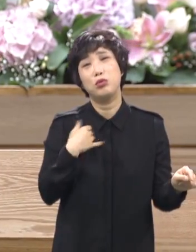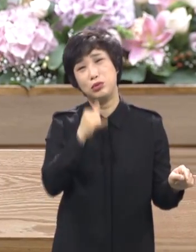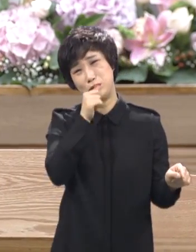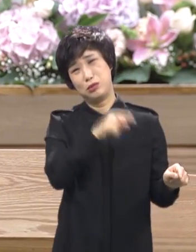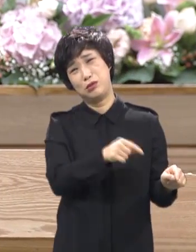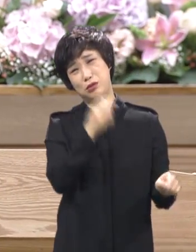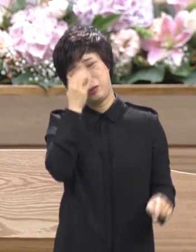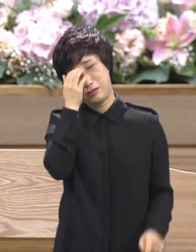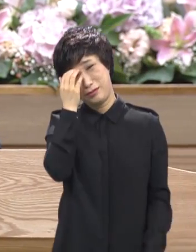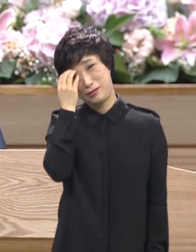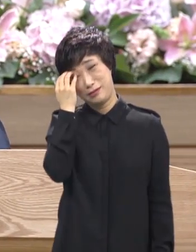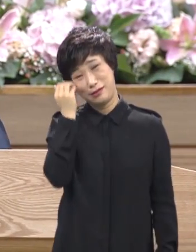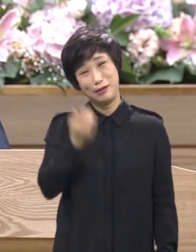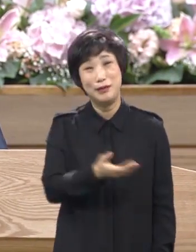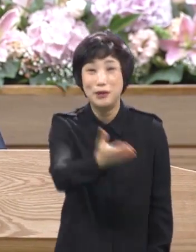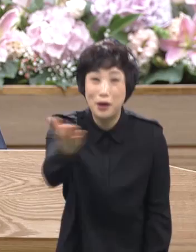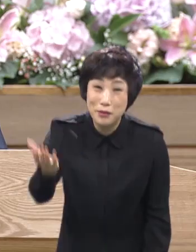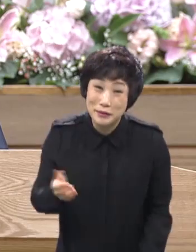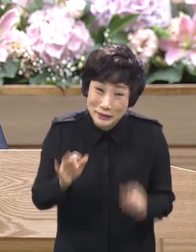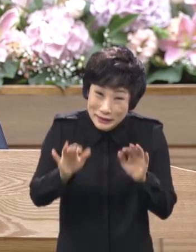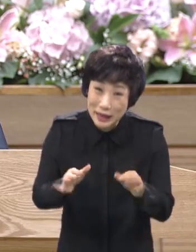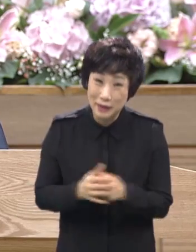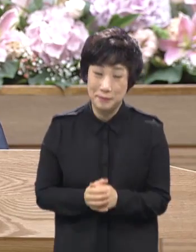모른다. 여러분들이요,